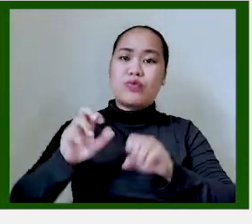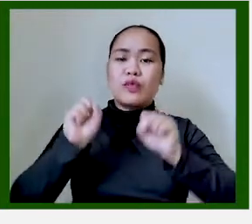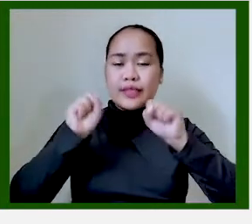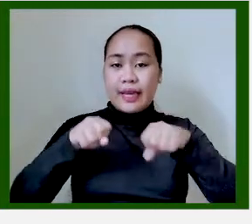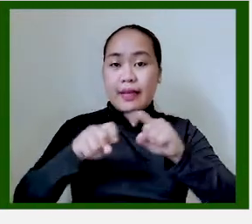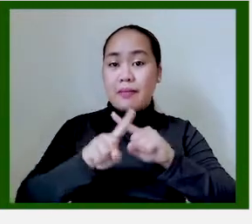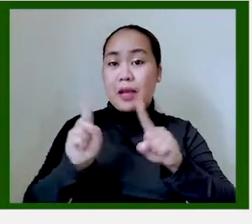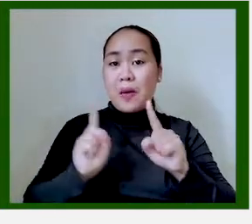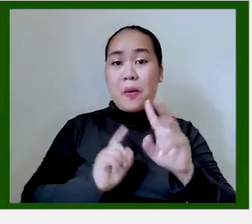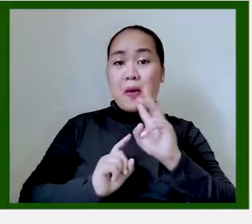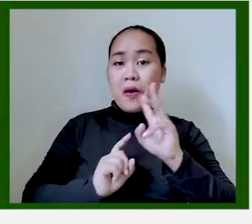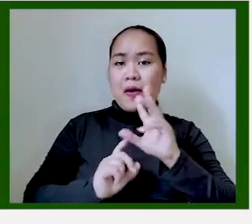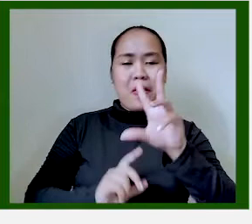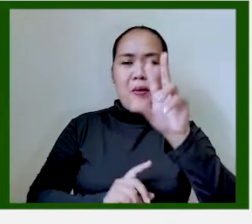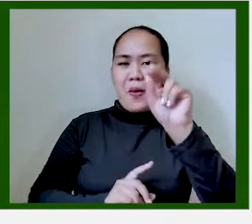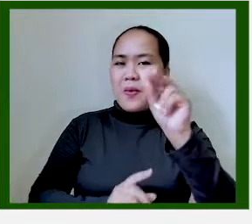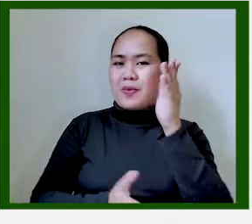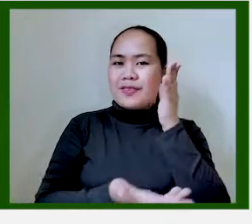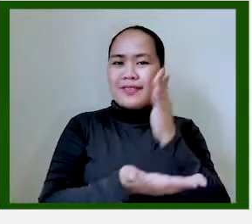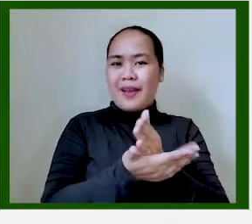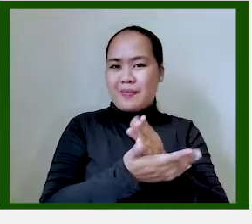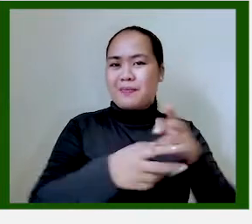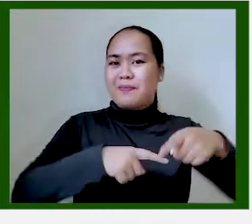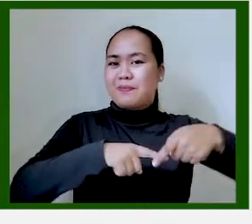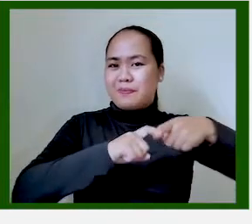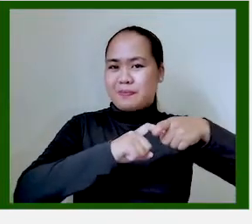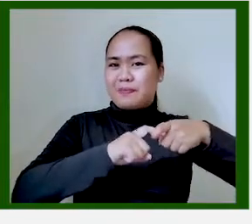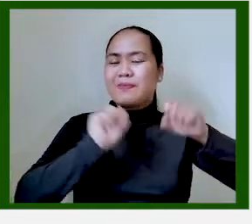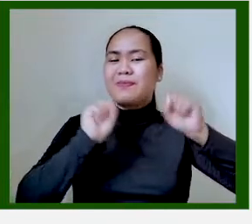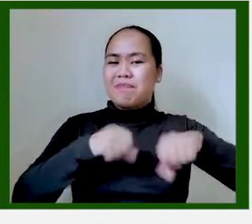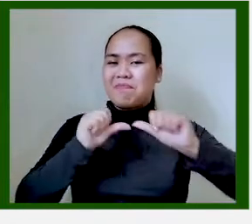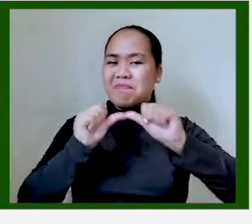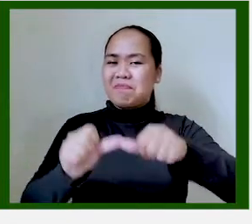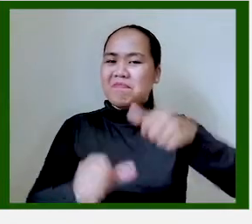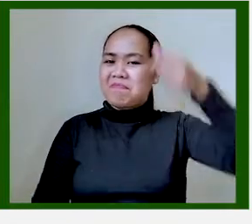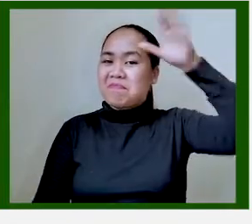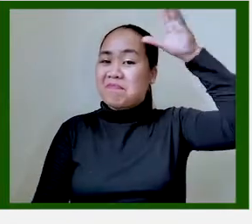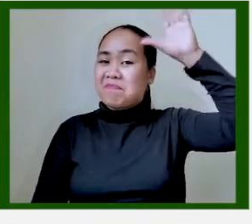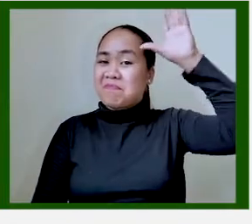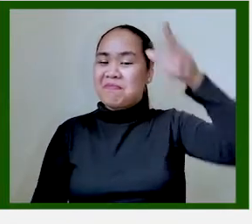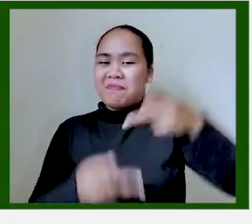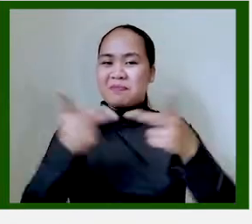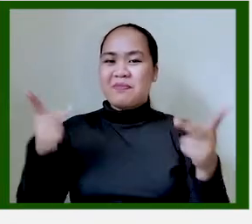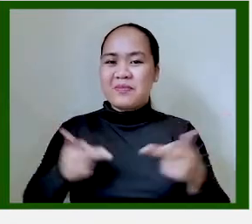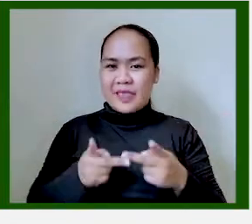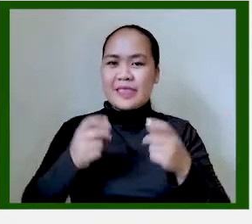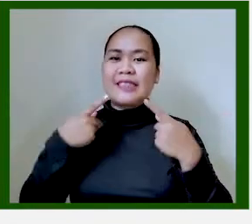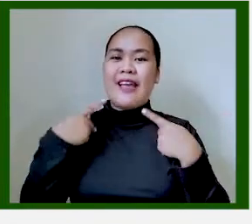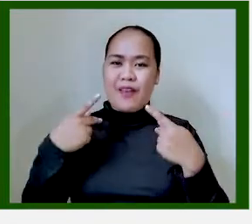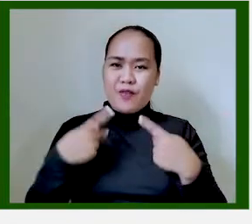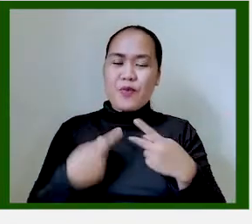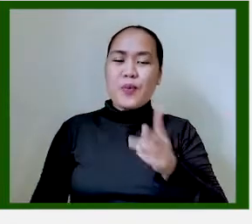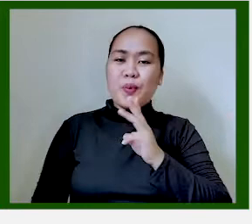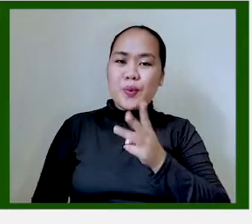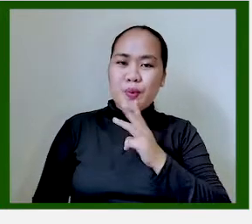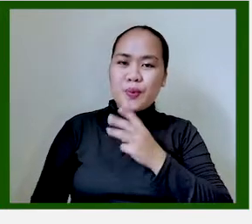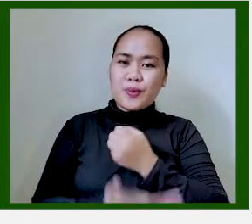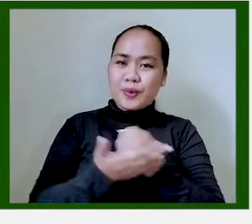water, walang magiging water interruption, ano? So makakaligo tayo yung mga malalapit doon, no? Ang Meralco naman po,